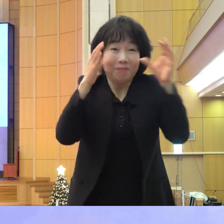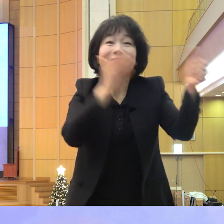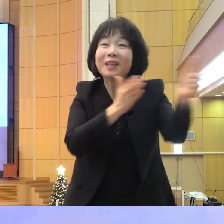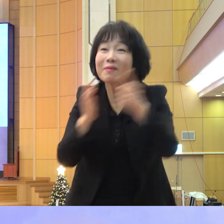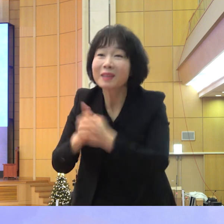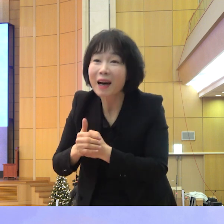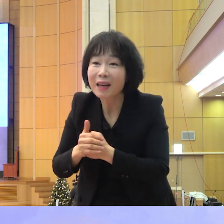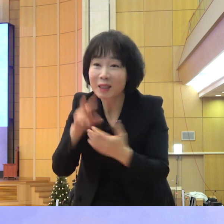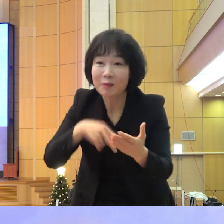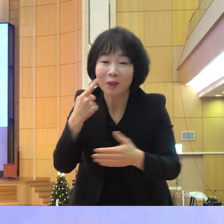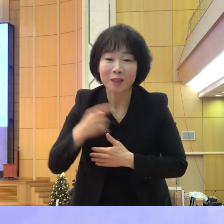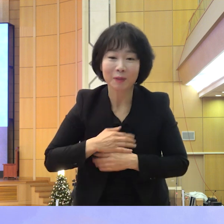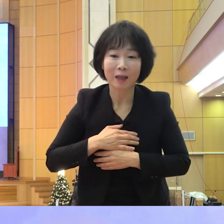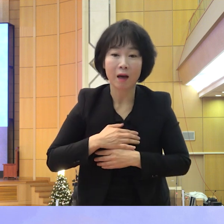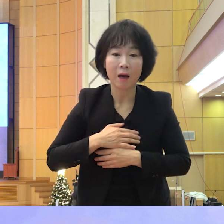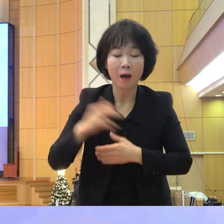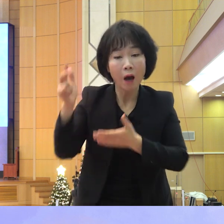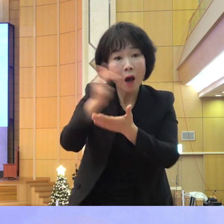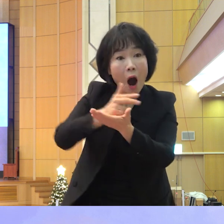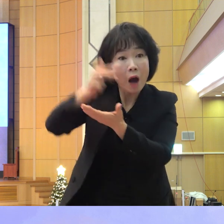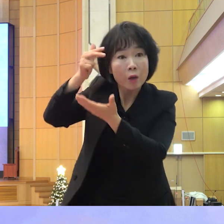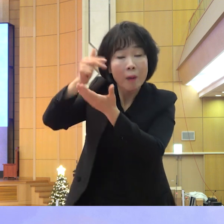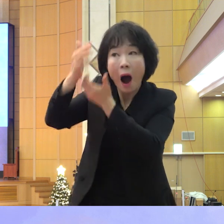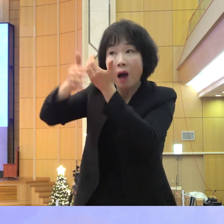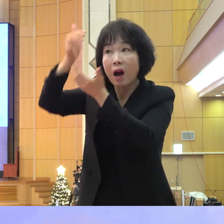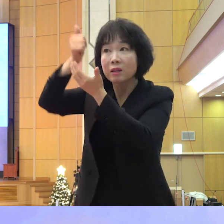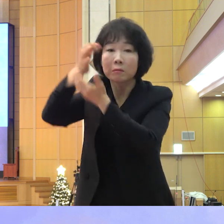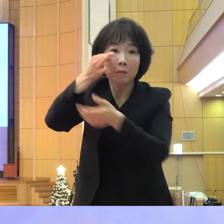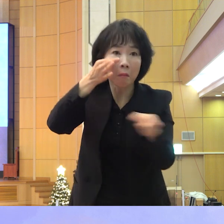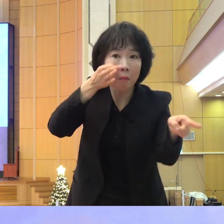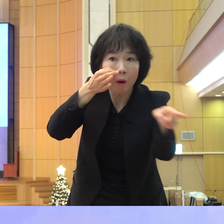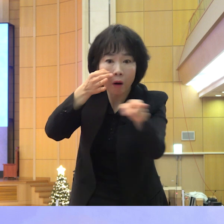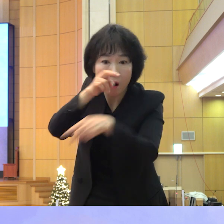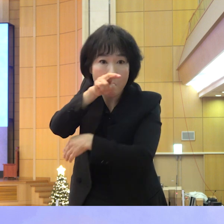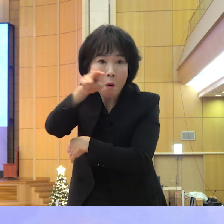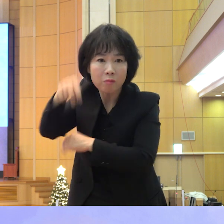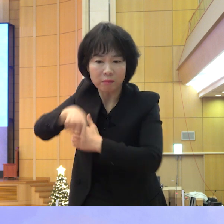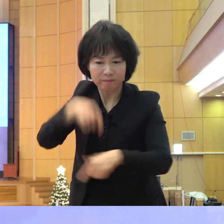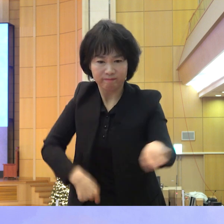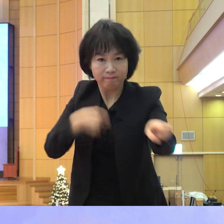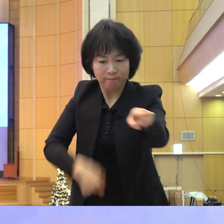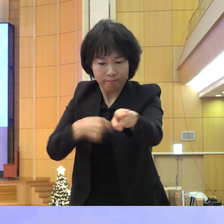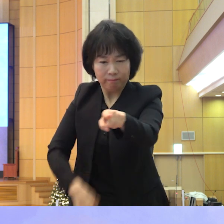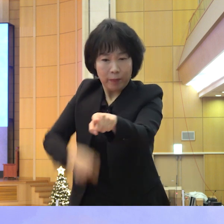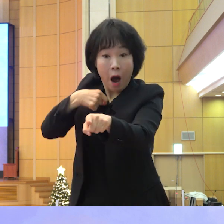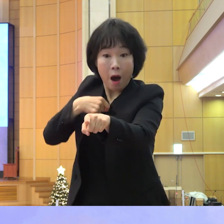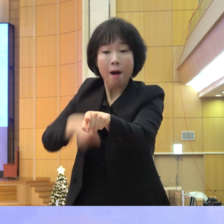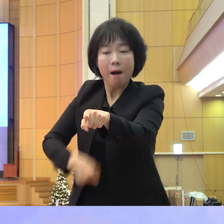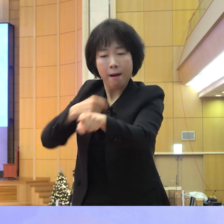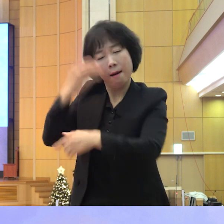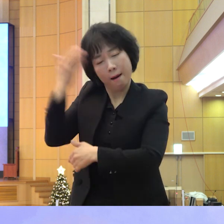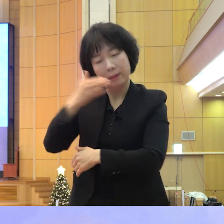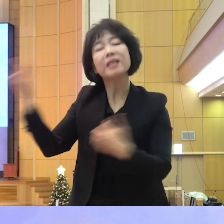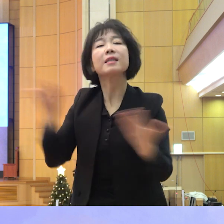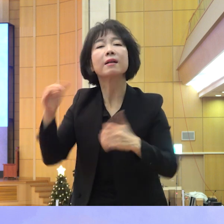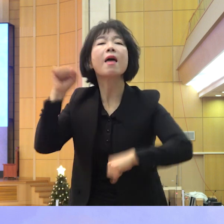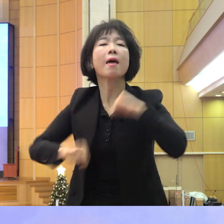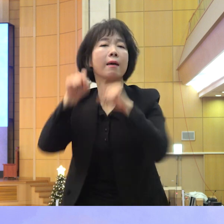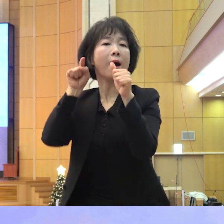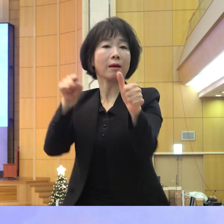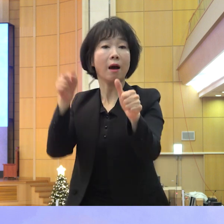한번 읽어보겠습니다. 시작. 여호와의 보시기에 정직하고 선량한 일을